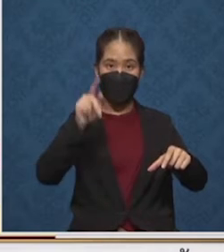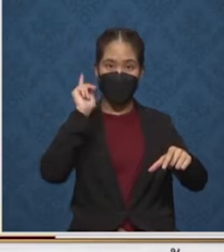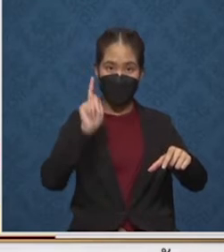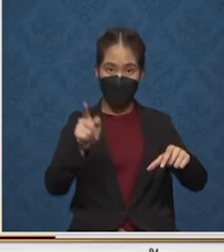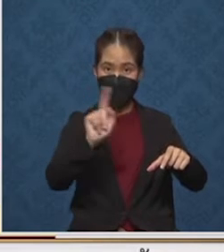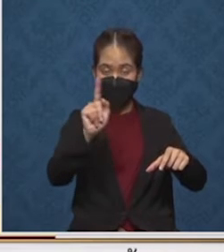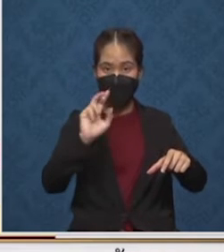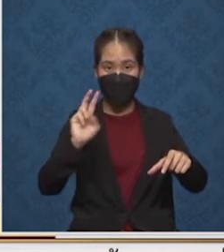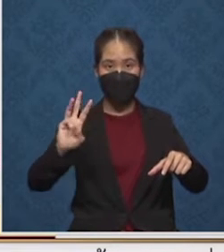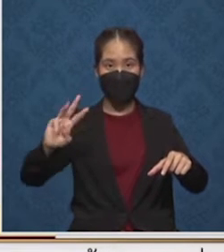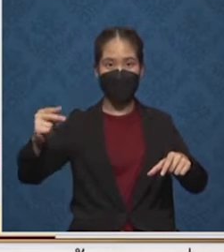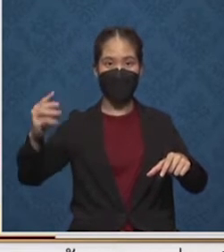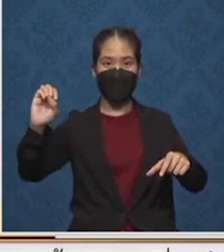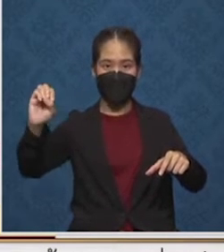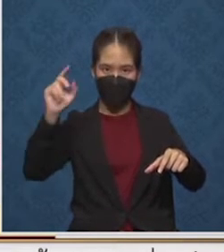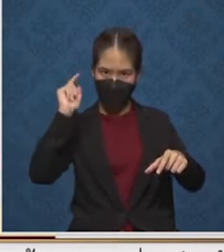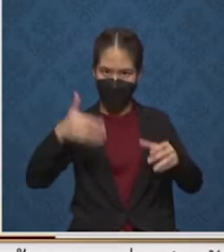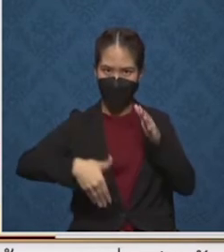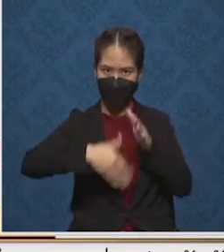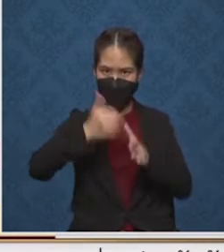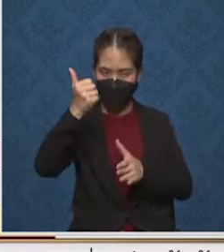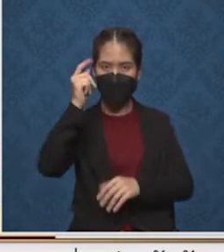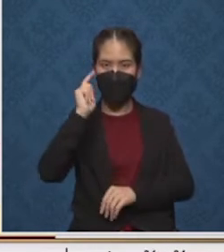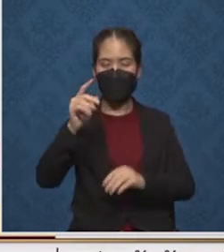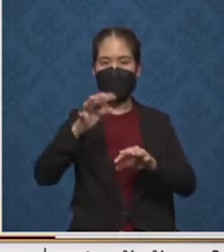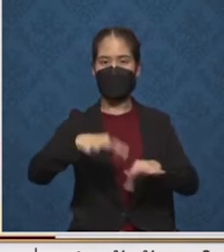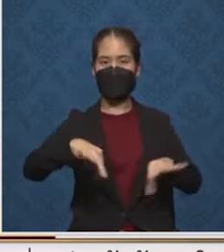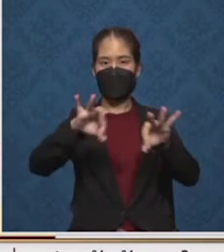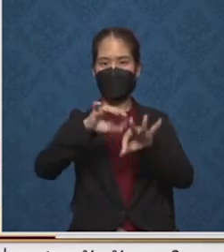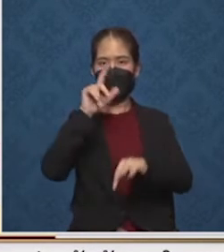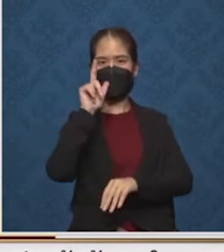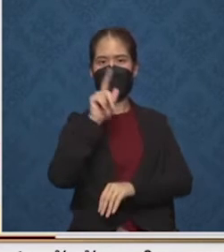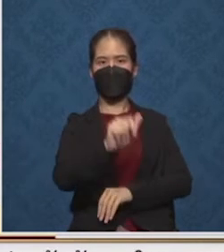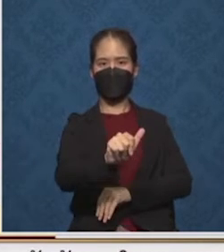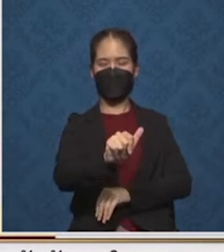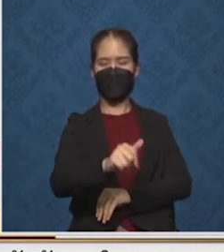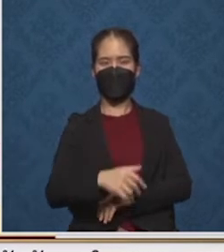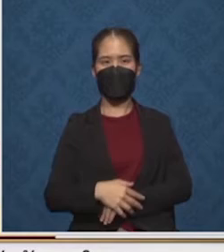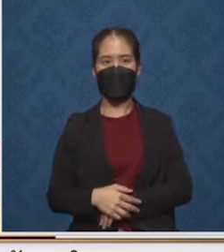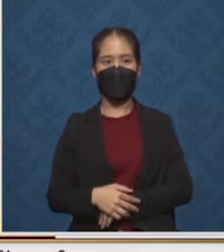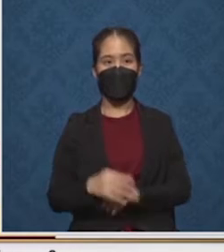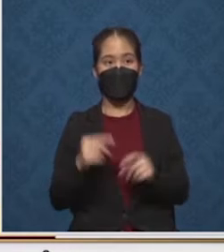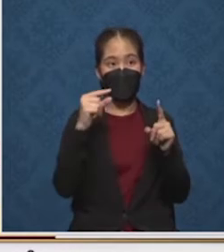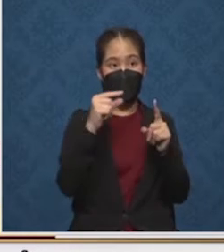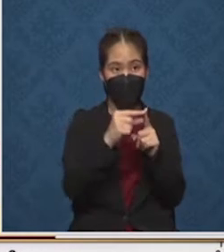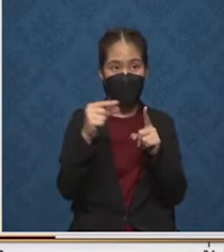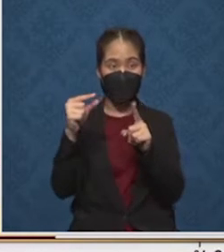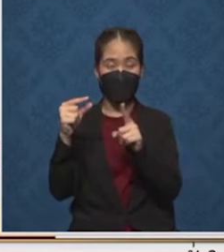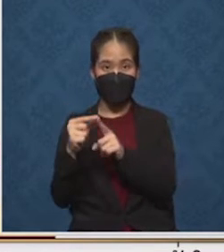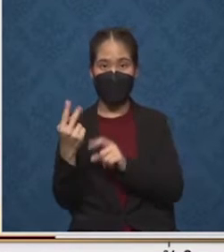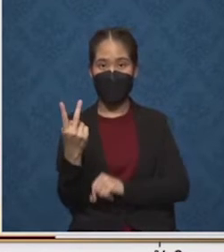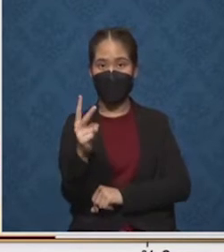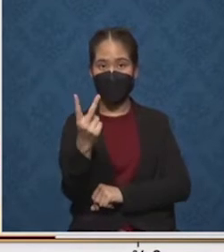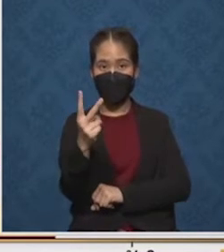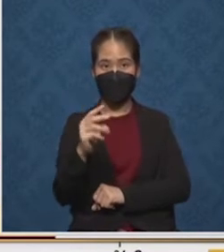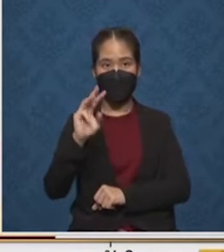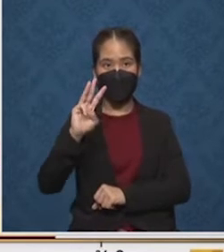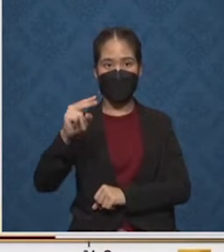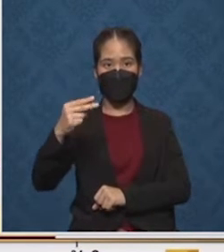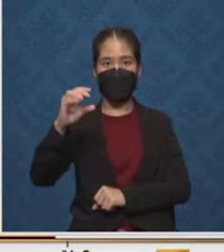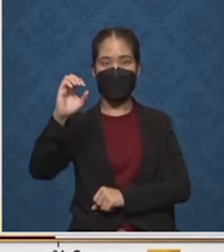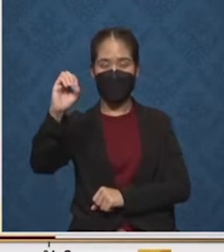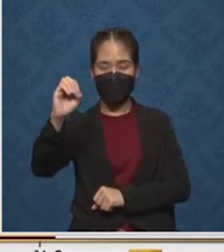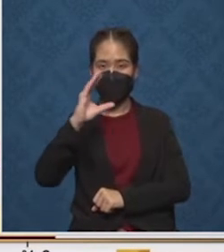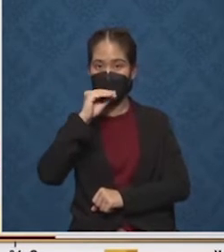รองขององค์การอนามัยโลกรวมทั้งต้องมีความแม่นยำนะครับมีคำสองคำนี้ทำทานแล้วผิวให้โชว์และ